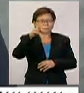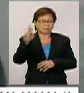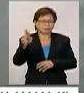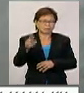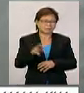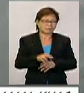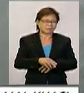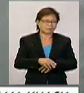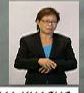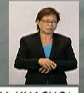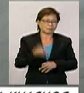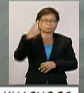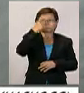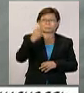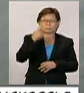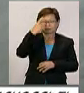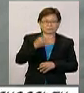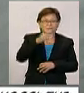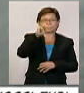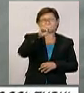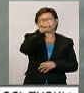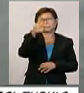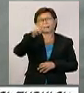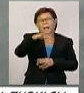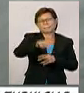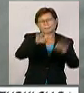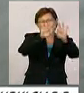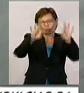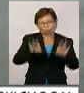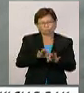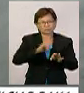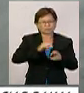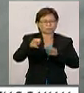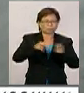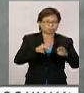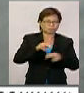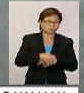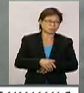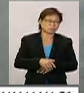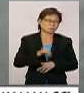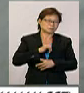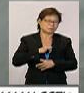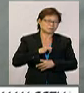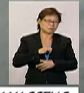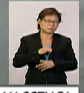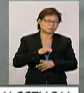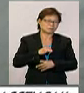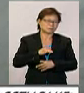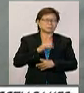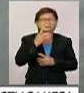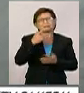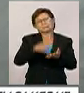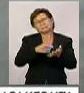satu hamba Allah, dia tanya, Mizan kau ambil lah form. Nanti saya boleh uruskan. Tapi saya ni pun kadang-kadang degil